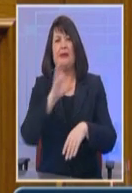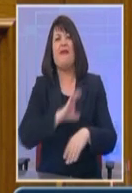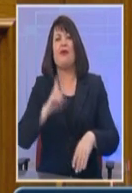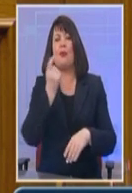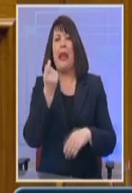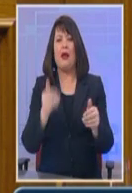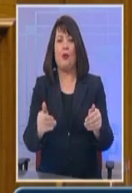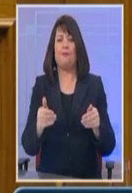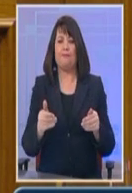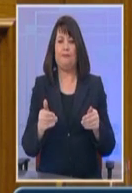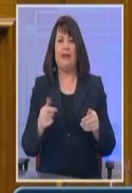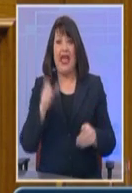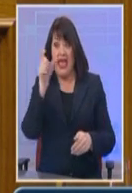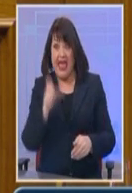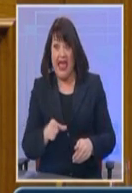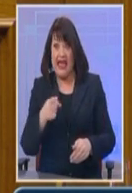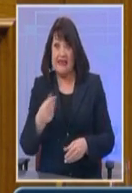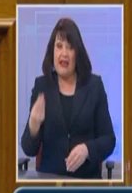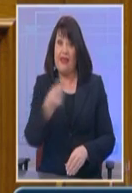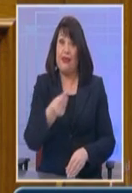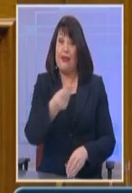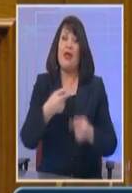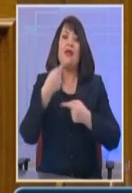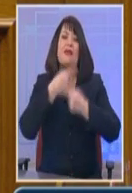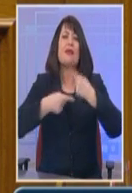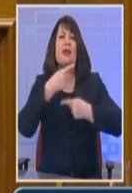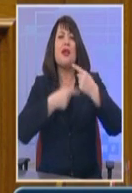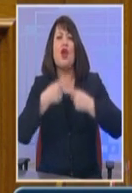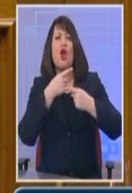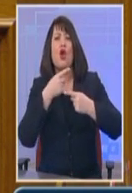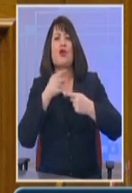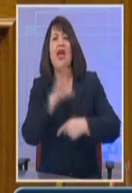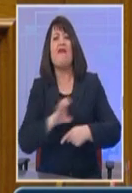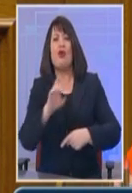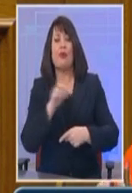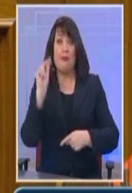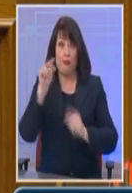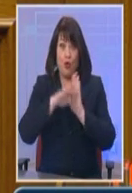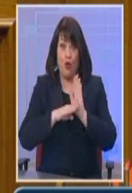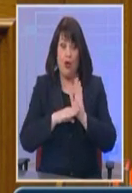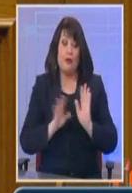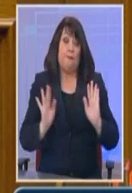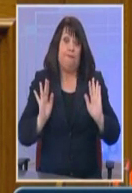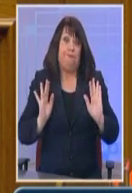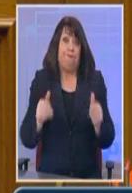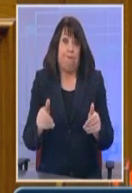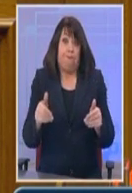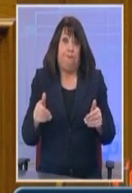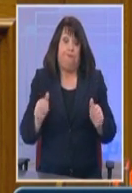πίσω και τους δίνετε εσείς άλοθη. Τους δίνετε πάτημα να κάνουν πίσω. Όλα